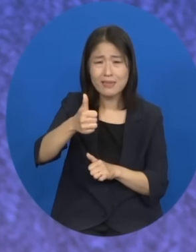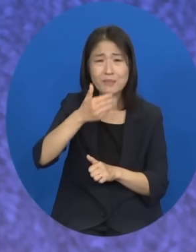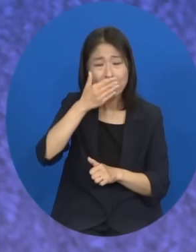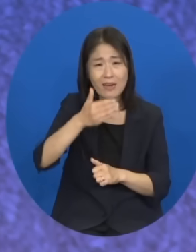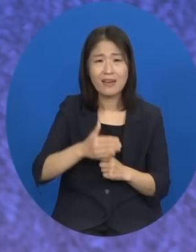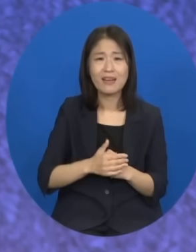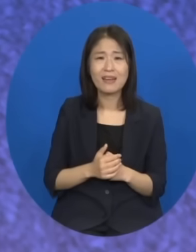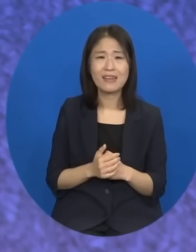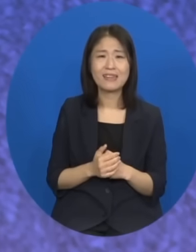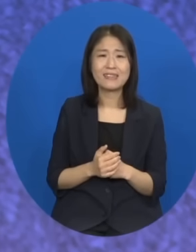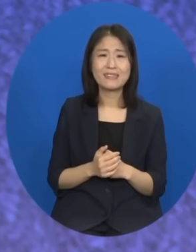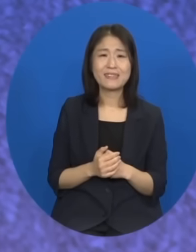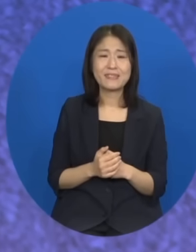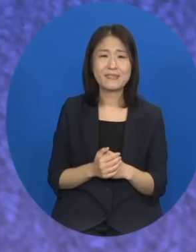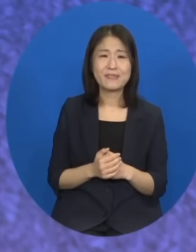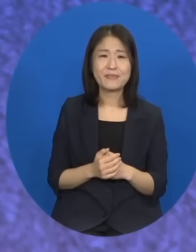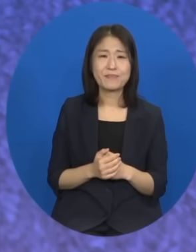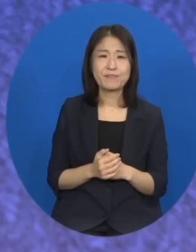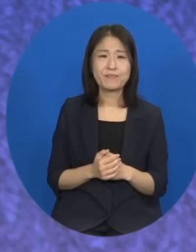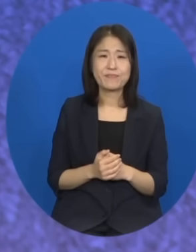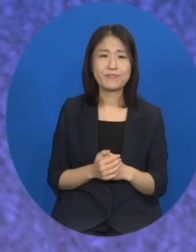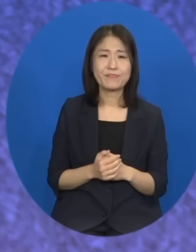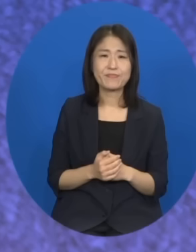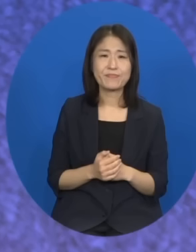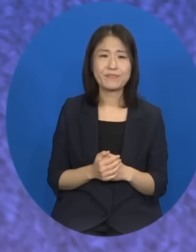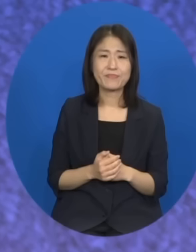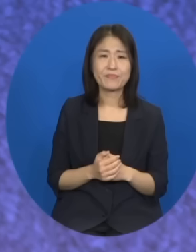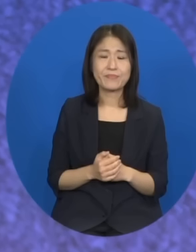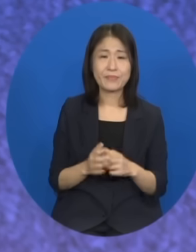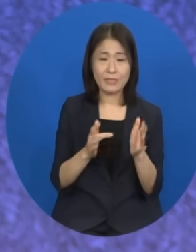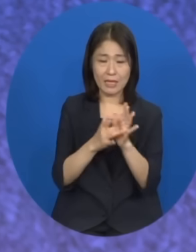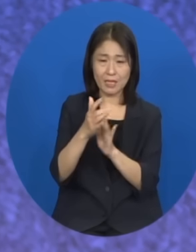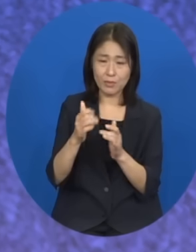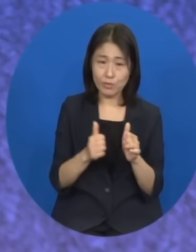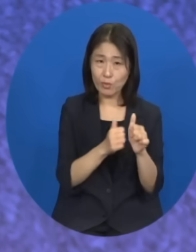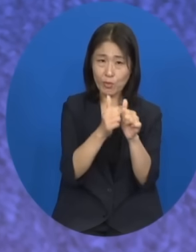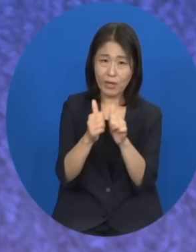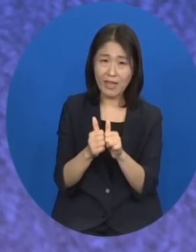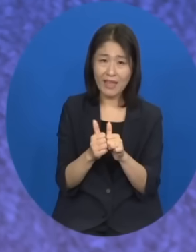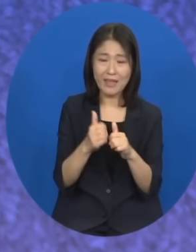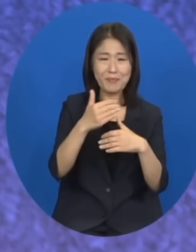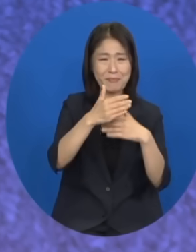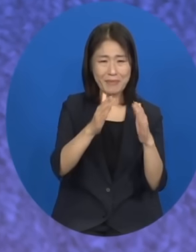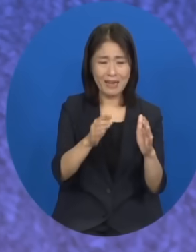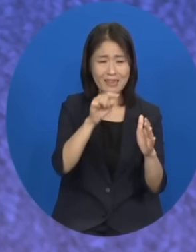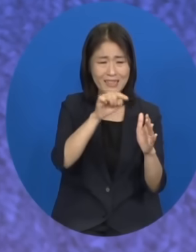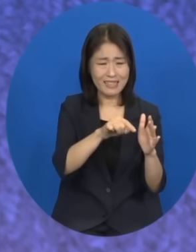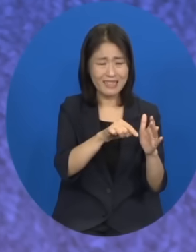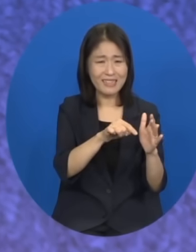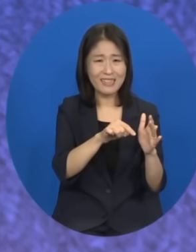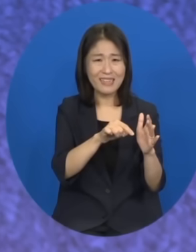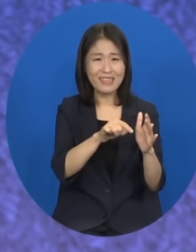근데 참 묘한 생각이 들더라고요. 예수 동일기 나눔방이 꼭 지붕 없는 감옥 같아.